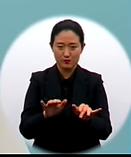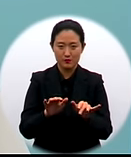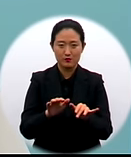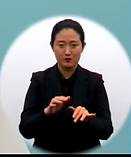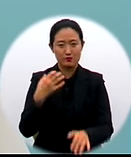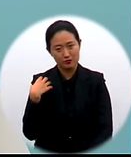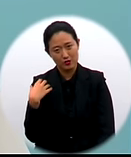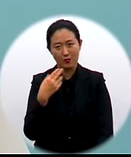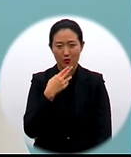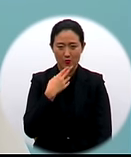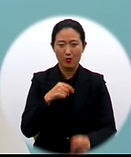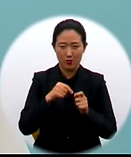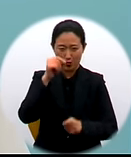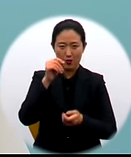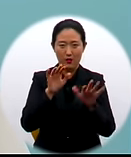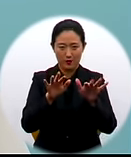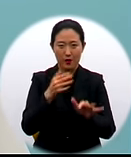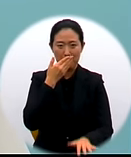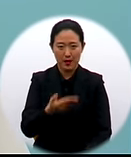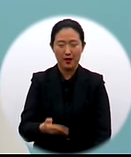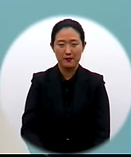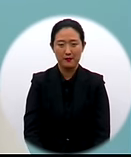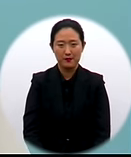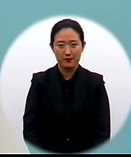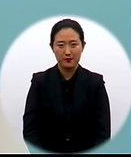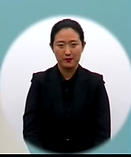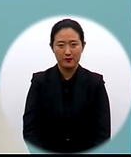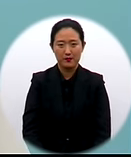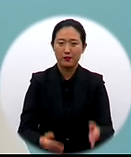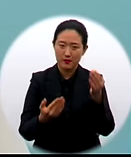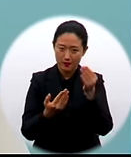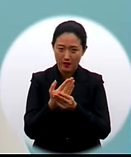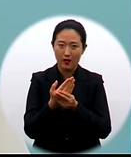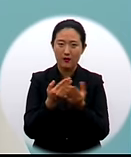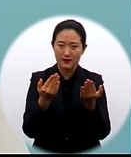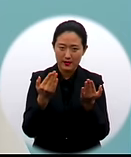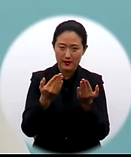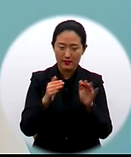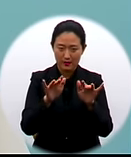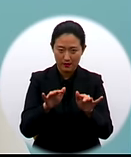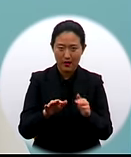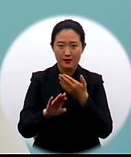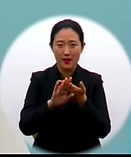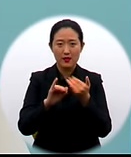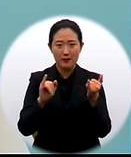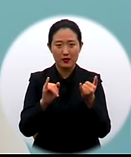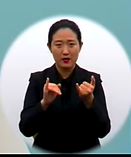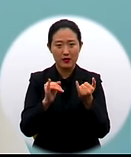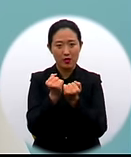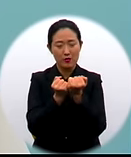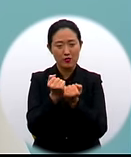게 부담이 없어야 오래 쓸 수 있습니다. 포기하지 않고. 이렇게 에피소드를 쓰고 나서 고민을 해보는 거예요. 이 에피소드를 다른